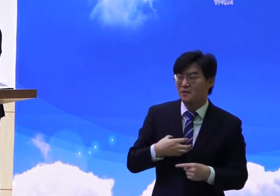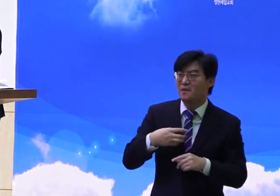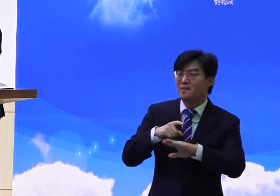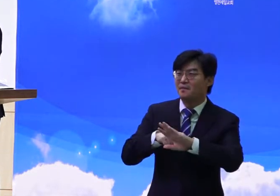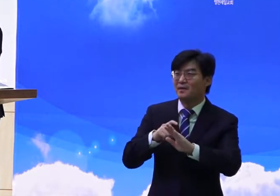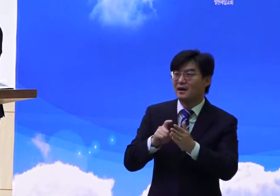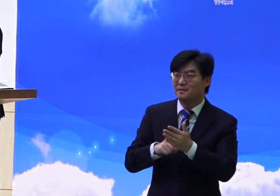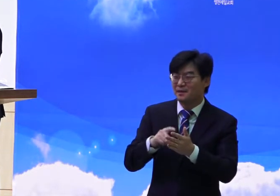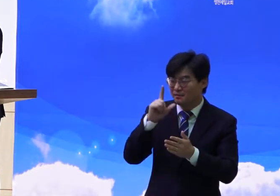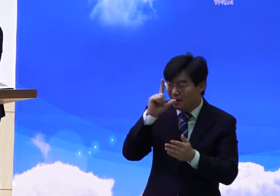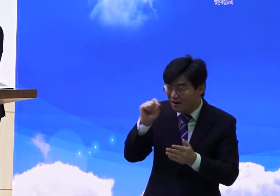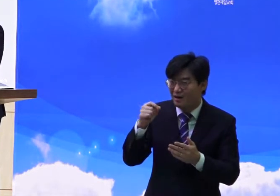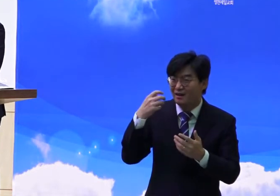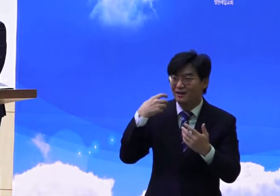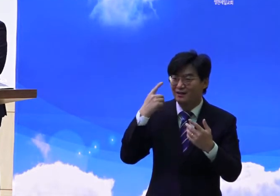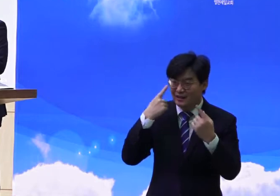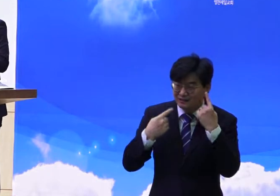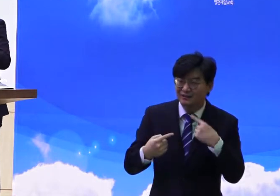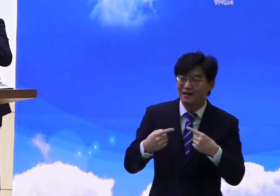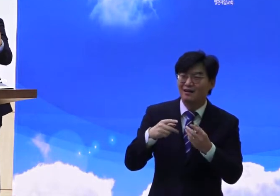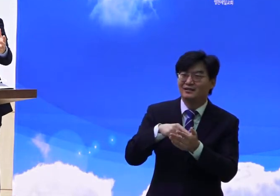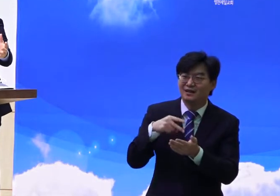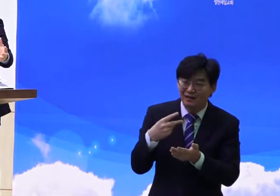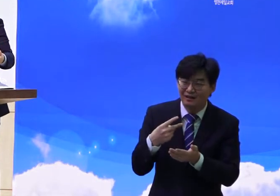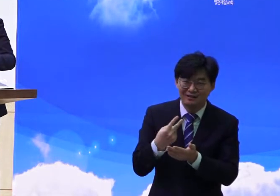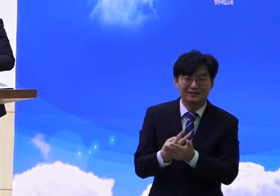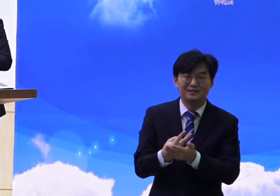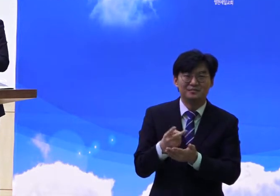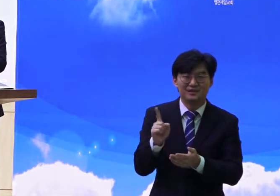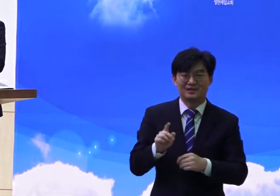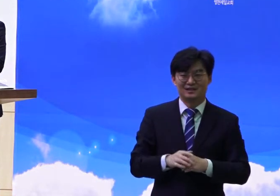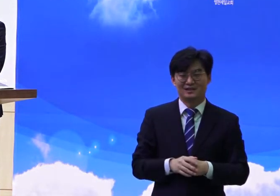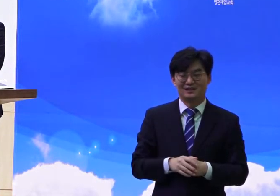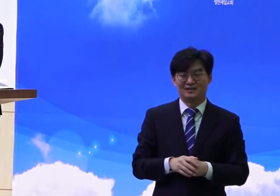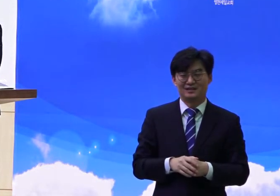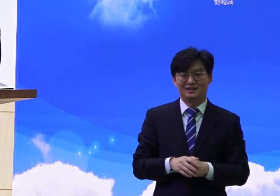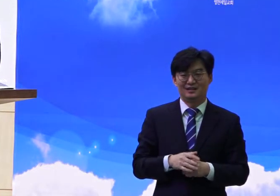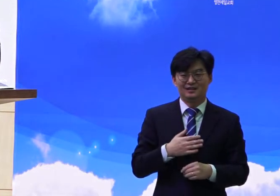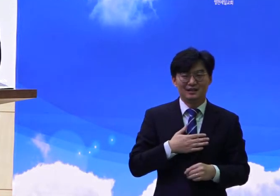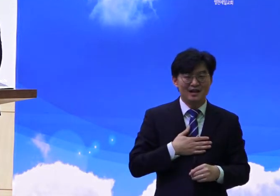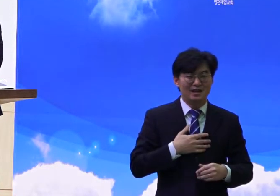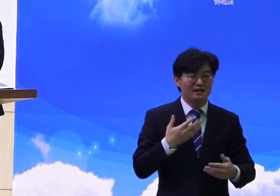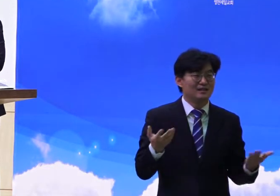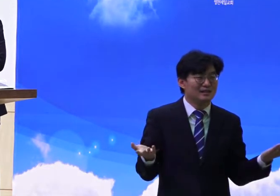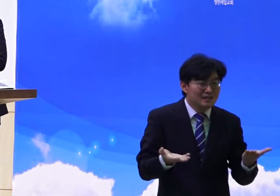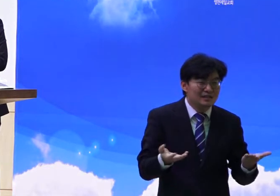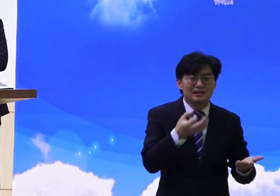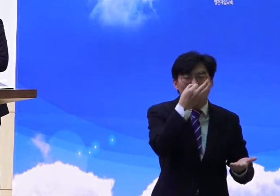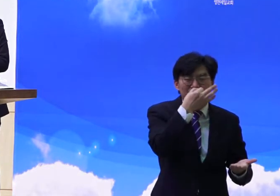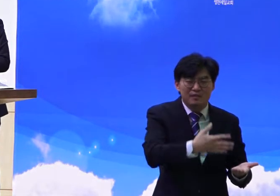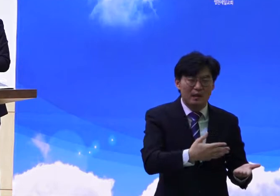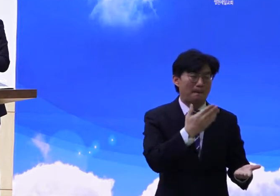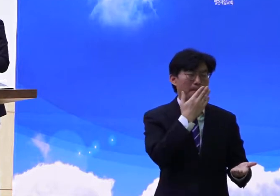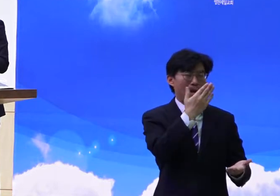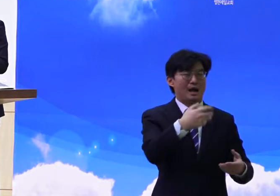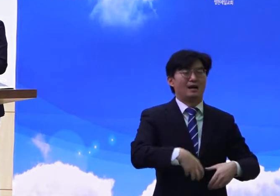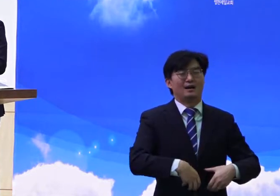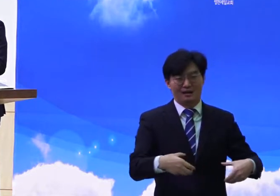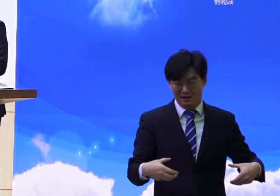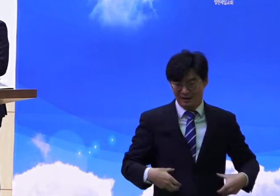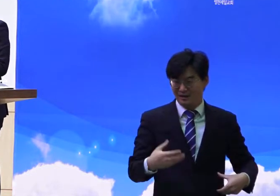우리는 서로 간에 신앙생활하고 또 나아가서 믿지 않는 사람과 또 교제하며 세상 속에 살아가는데요. 이런 관계 속에서